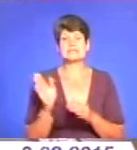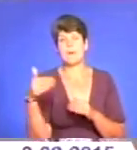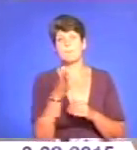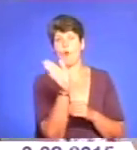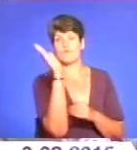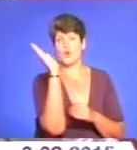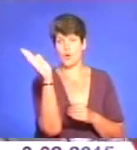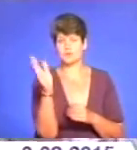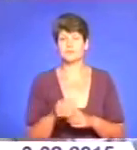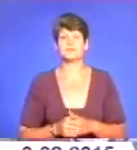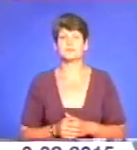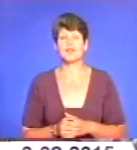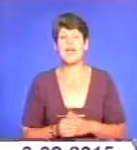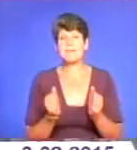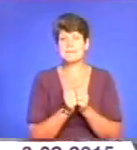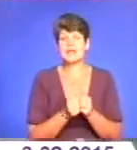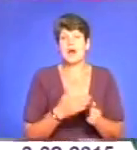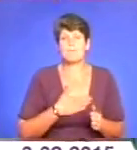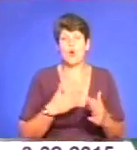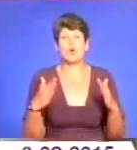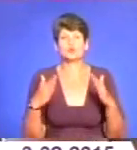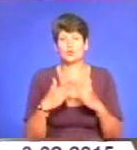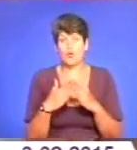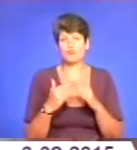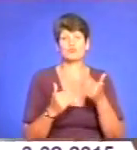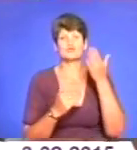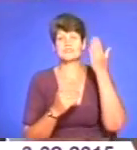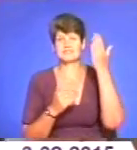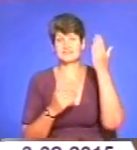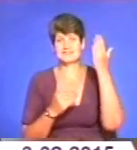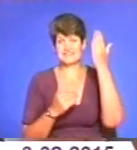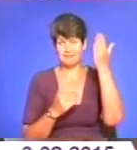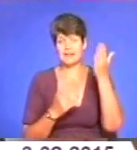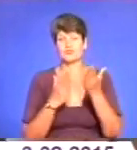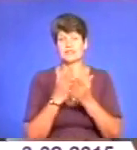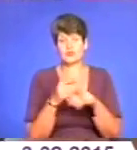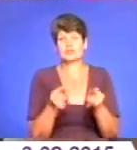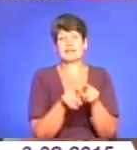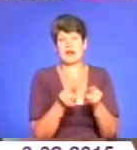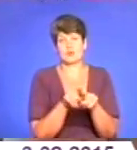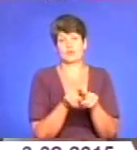поворотом. І біля мого дому зверху є отаке